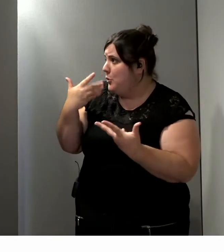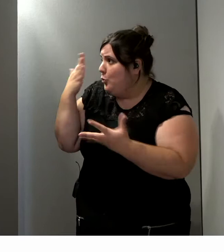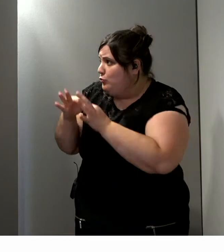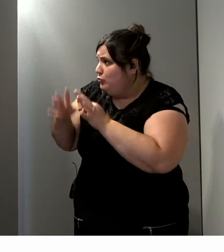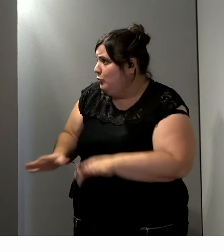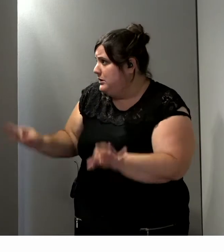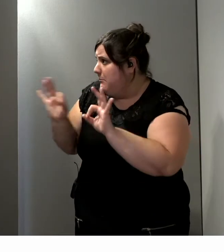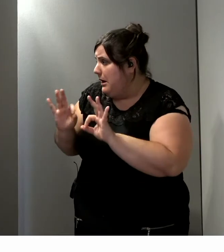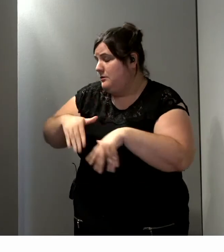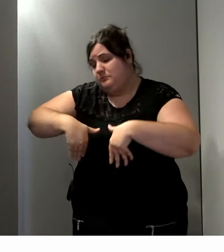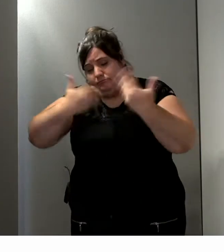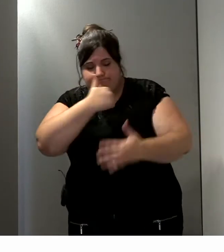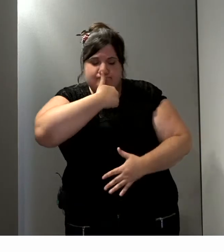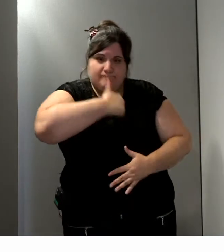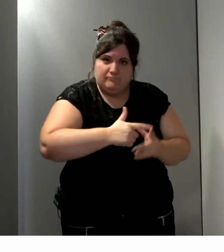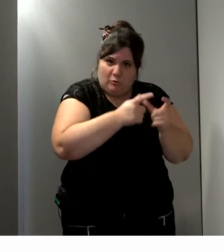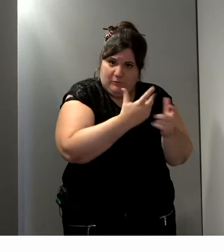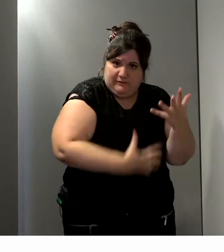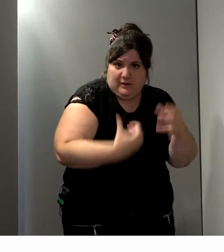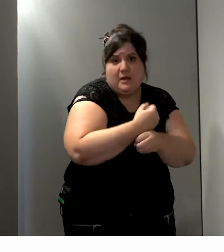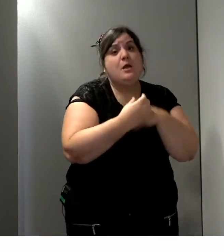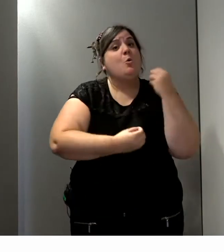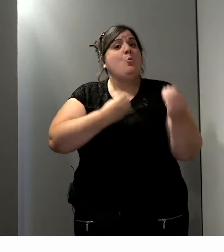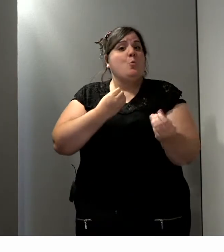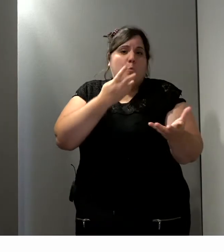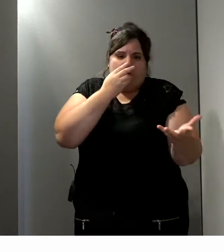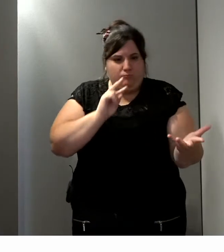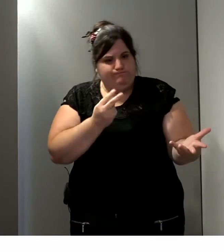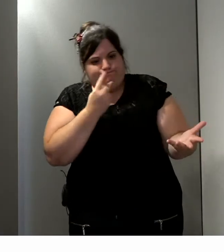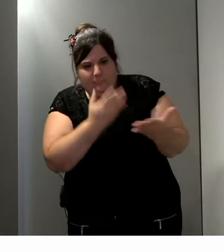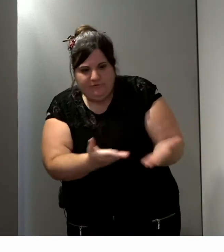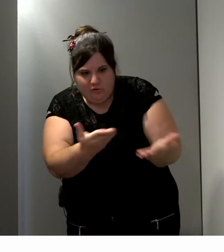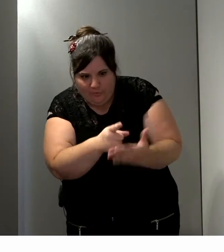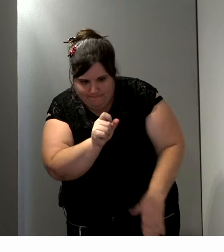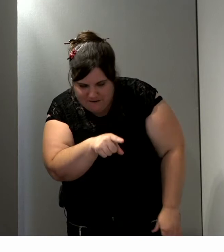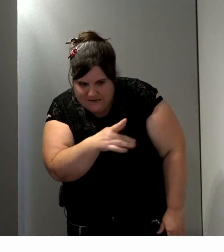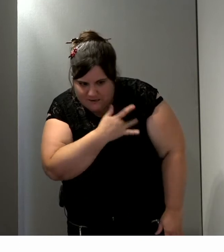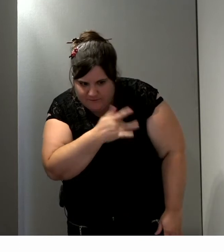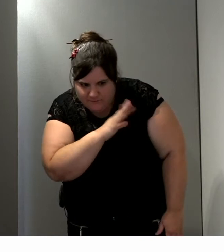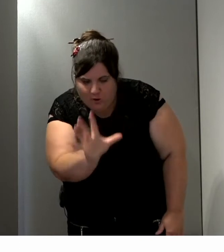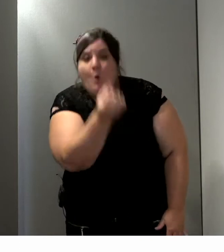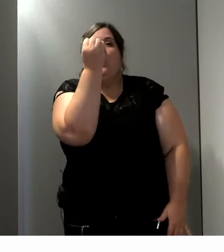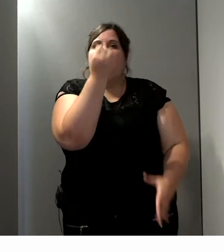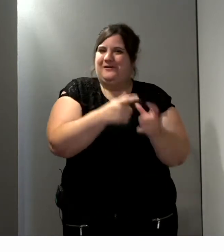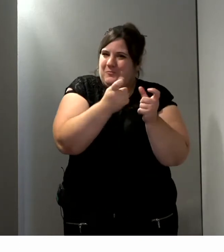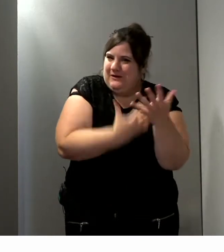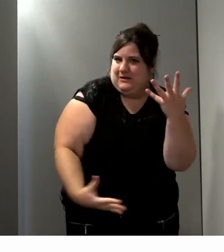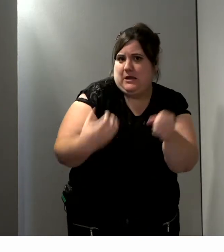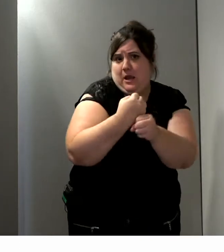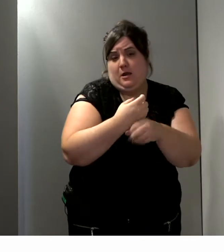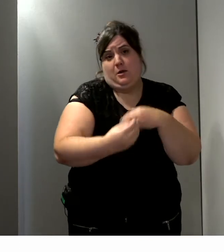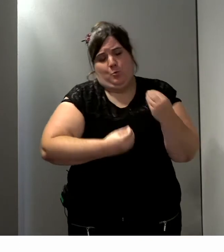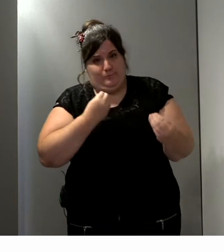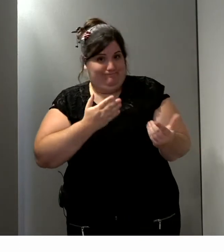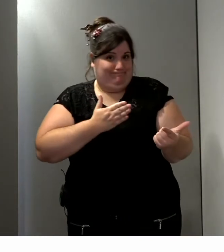D'autres entreprennent par opportunité, mais la part entre ces deux raisons, entreprendre par nécessité, par dépit, ou entreprendre